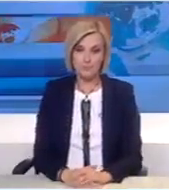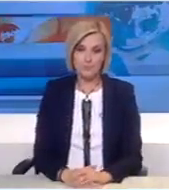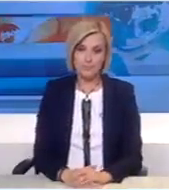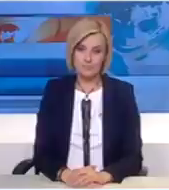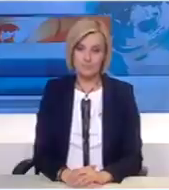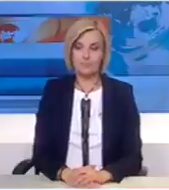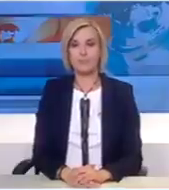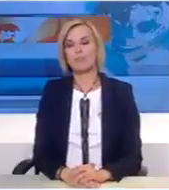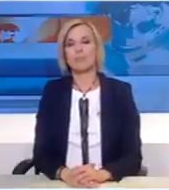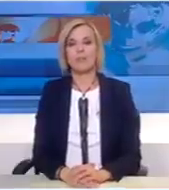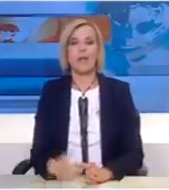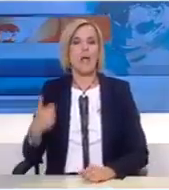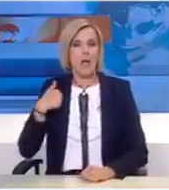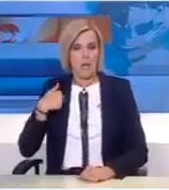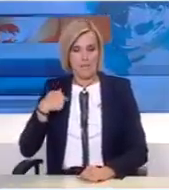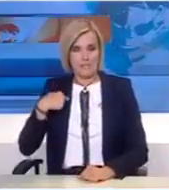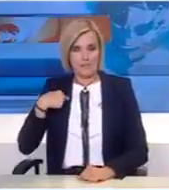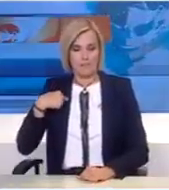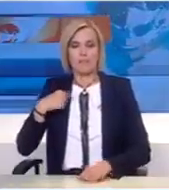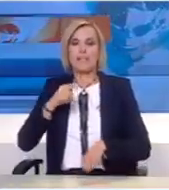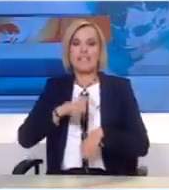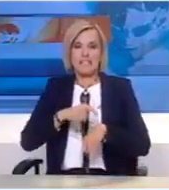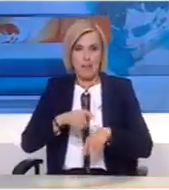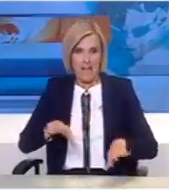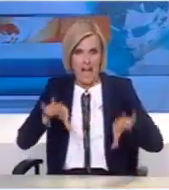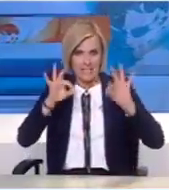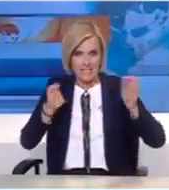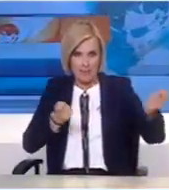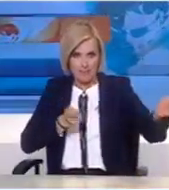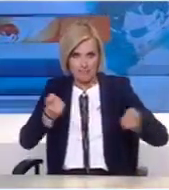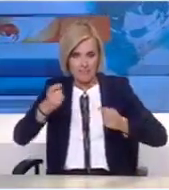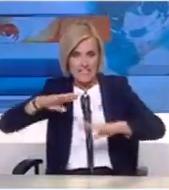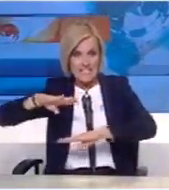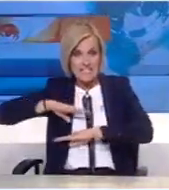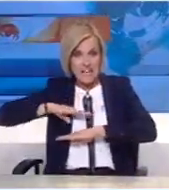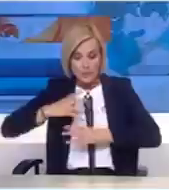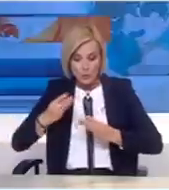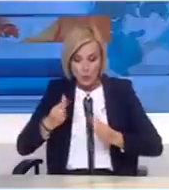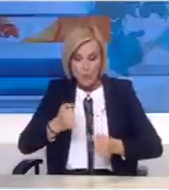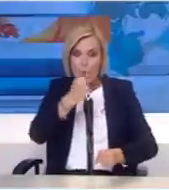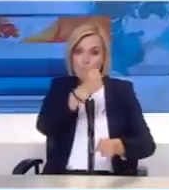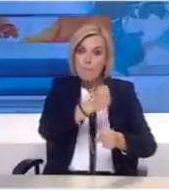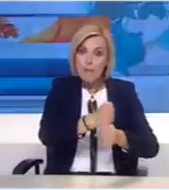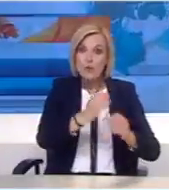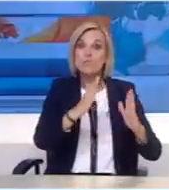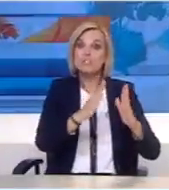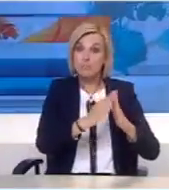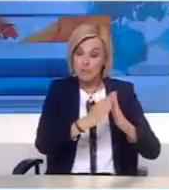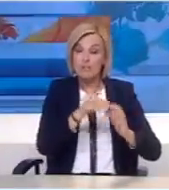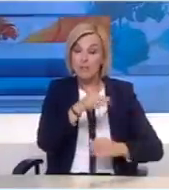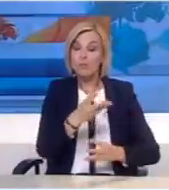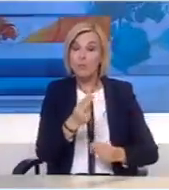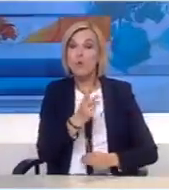Ξέρετε, όλη η στρατηγική μας από την πρώτη στιγμή βασίστηκε στην προστασία αυτών των ομάδων. Το «Μέν με σπίτι» είχε σημείο αναφοράς